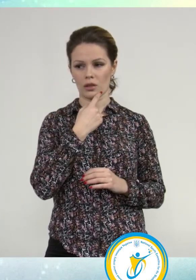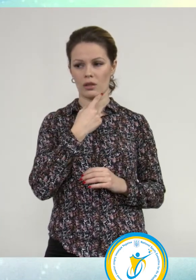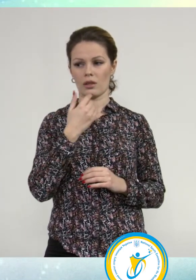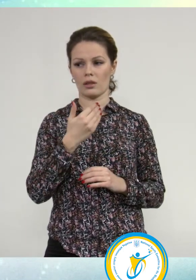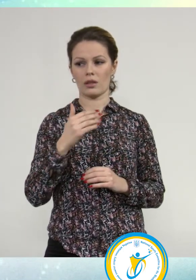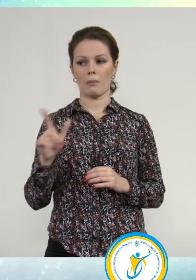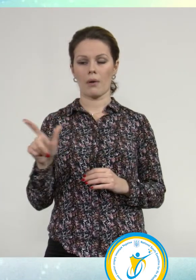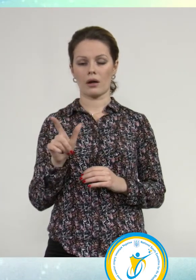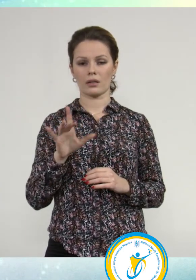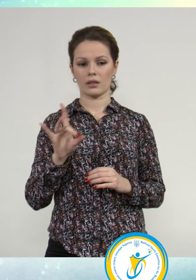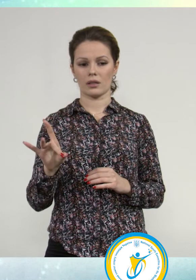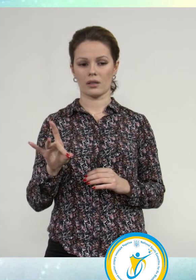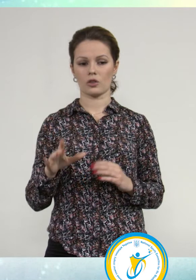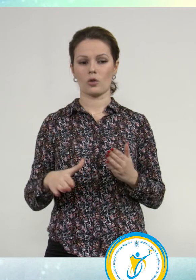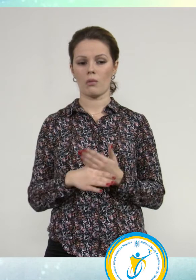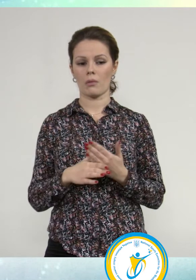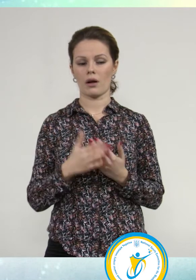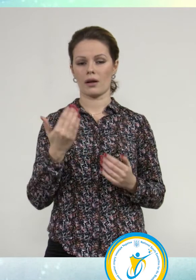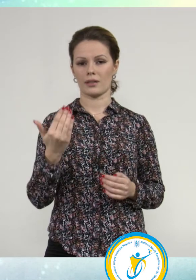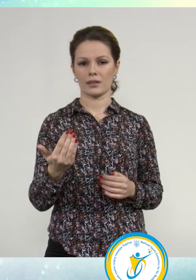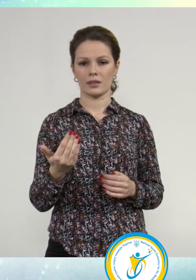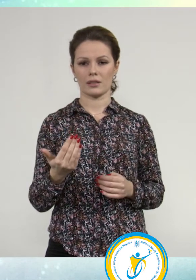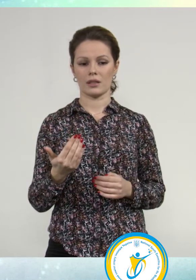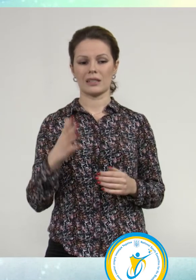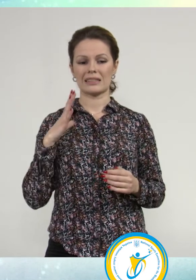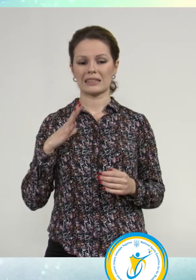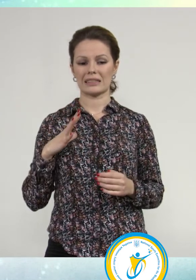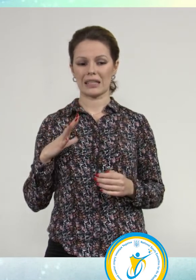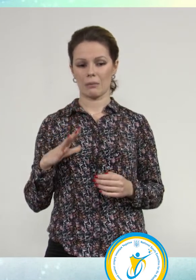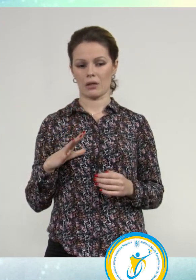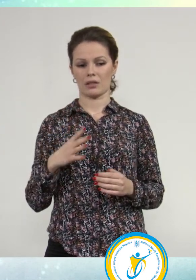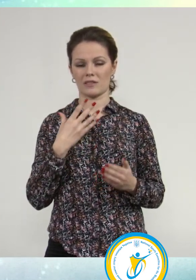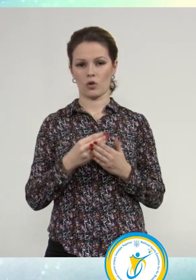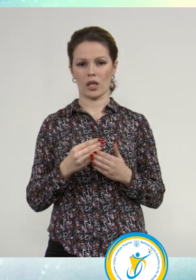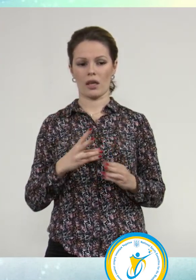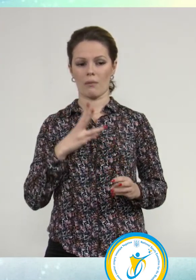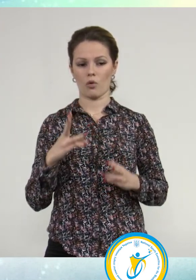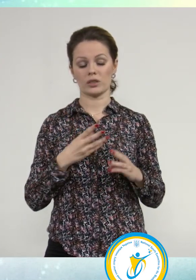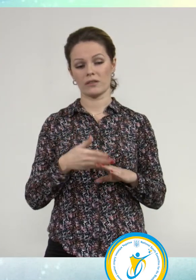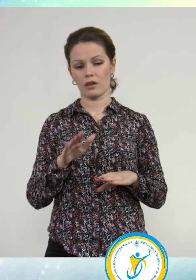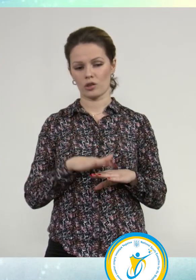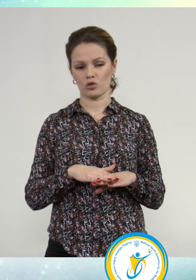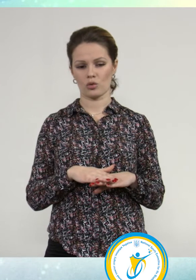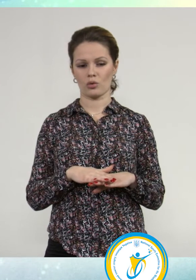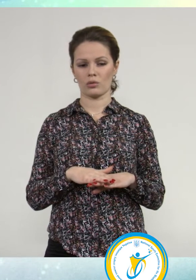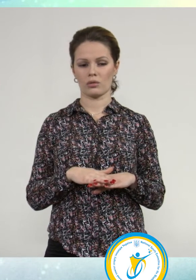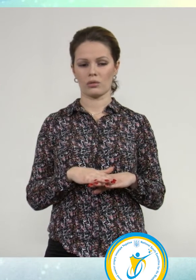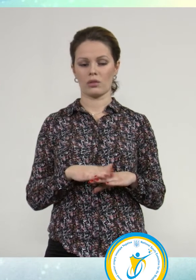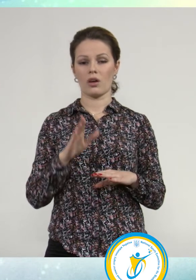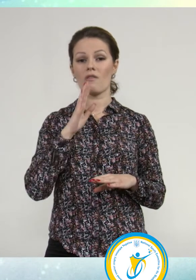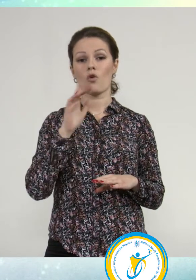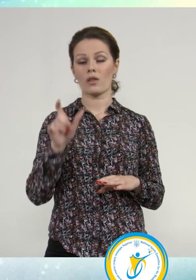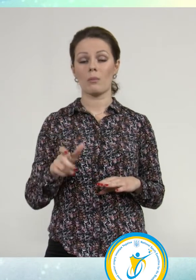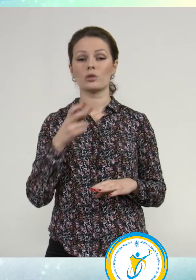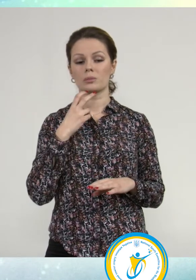партнер допомагає їй стримати емоції важко. Вона